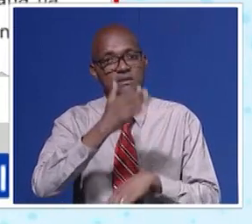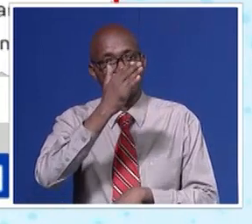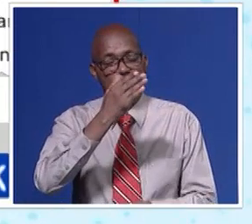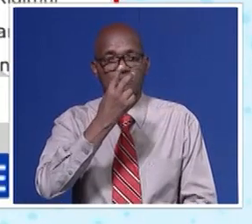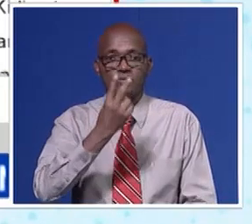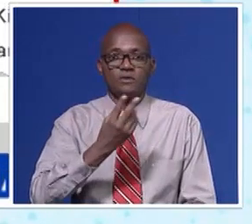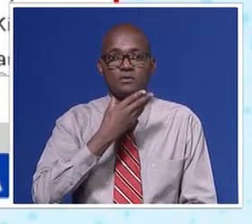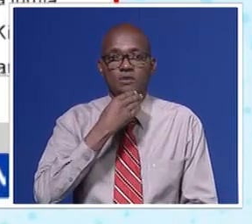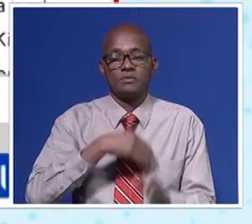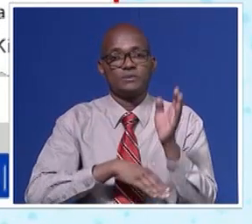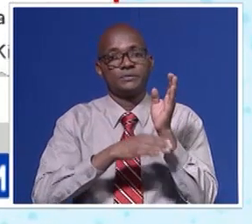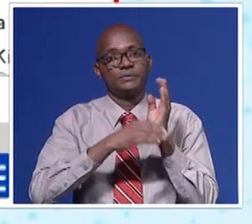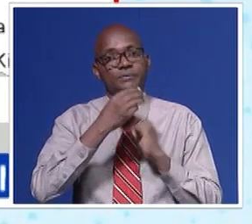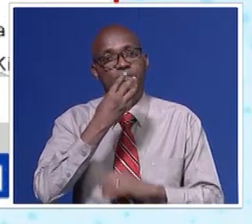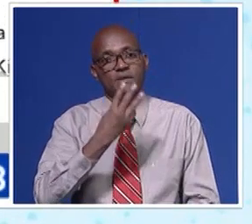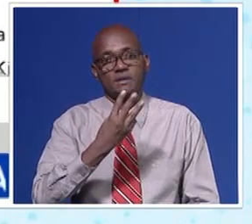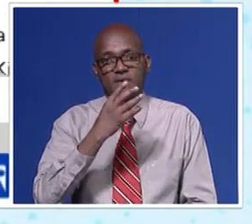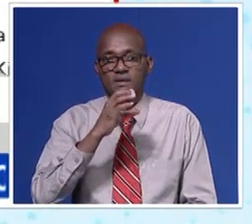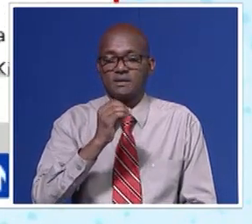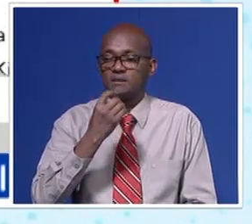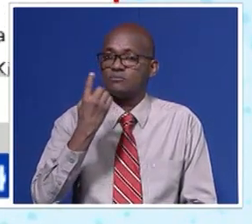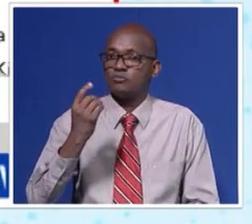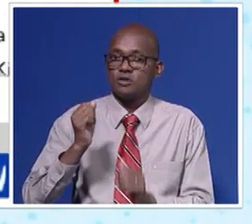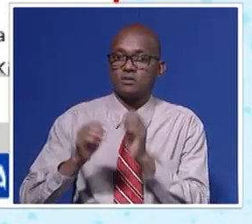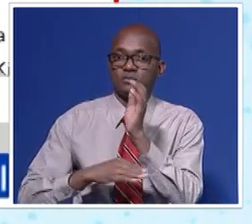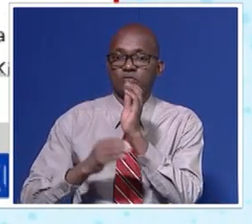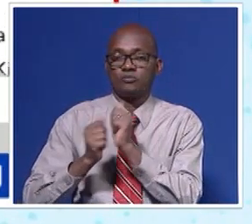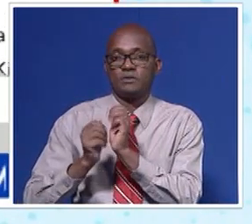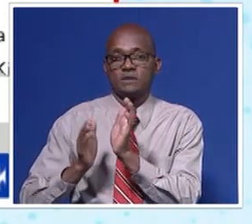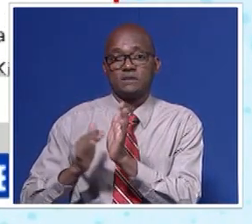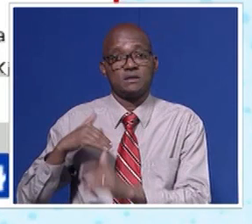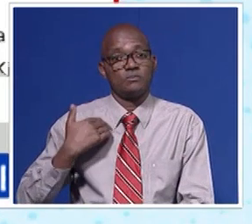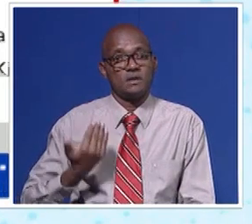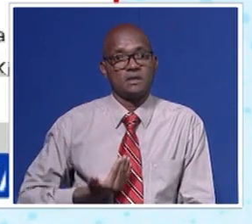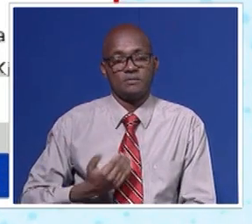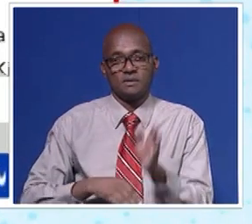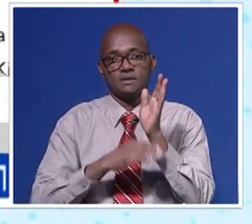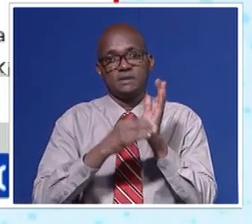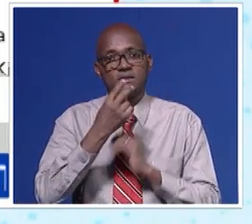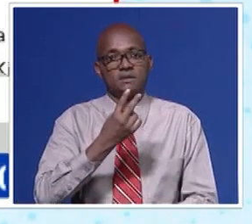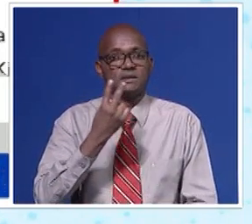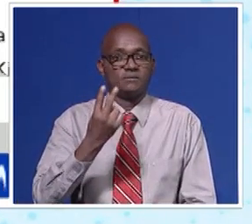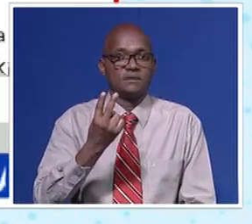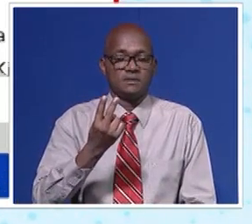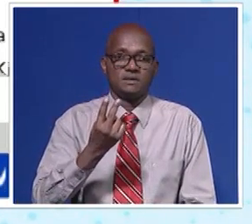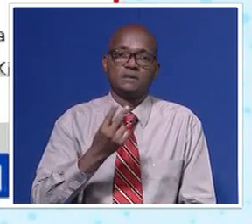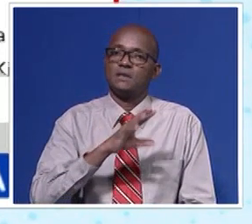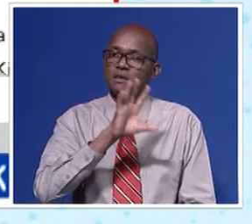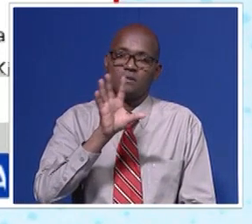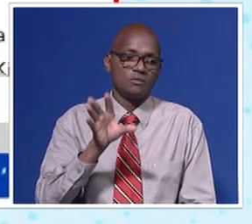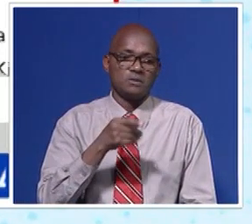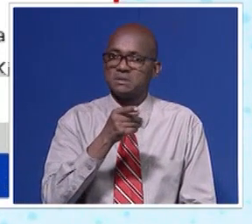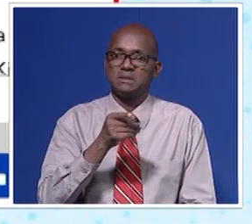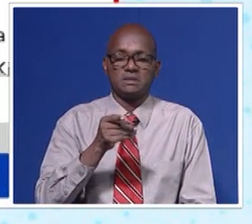wanaume wenye umri wa miaka 30 na mmoja 19 na mwanamke mwenye umri wa miaka 22, na kwamba wote